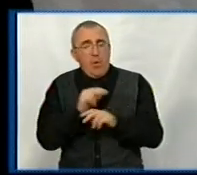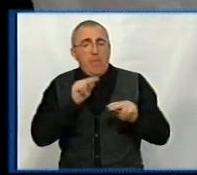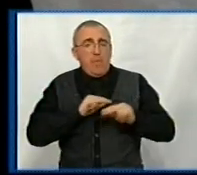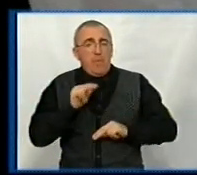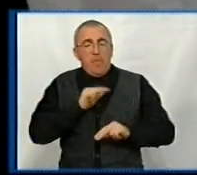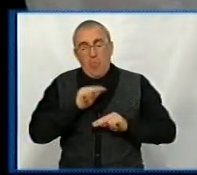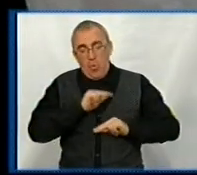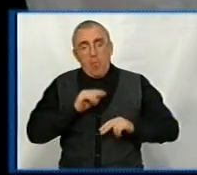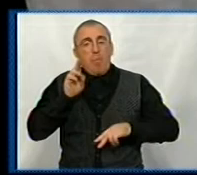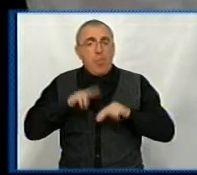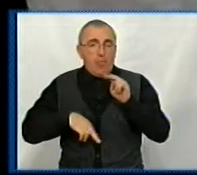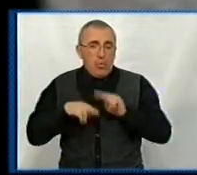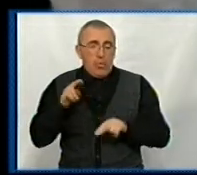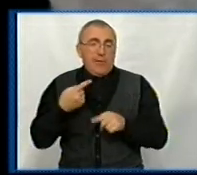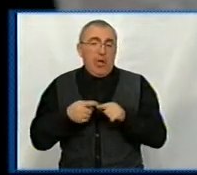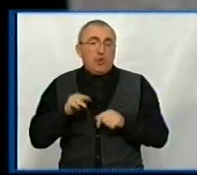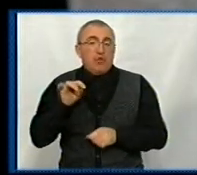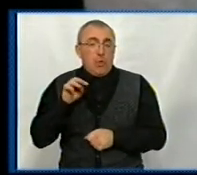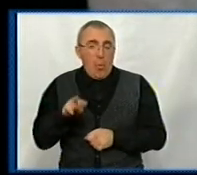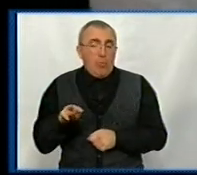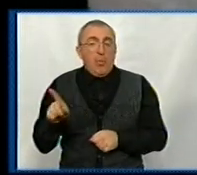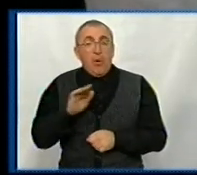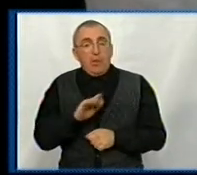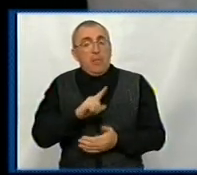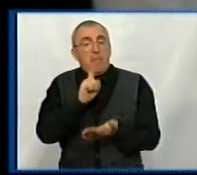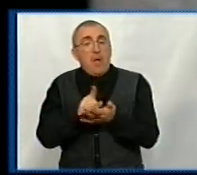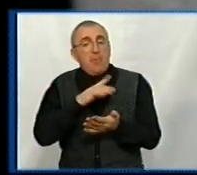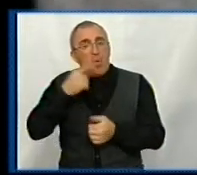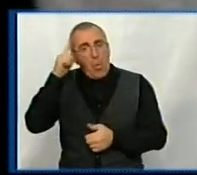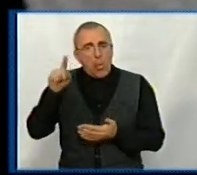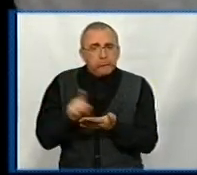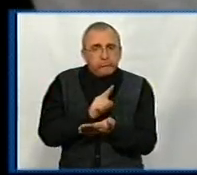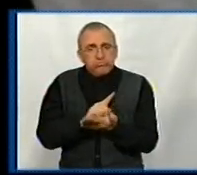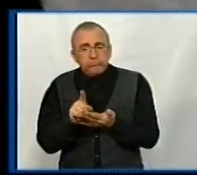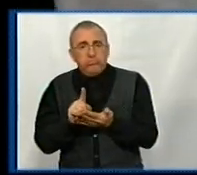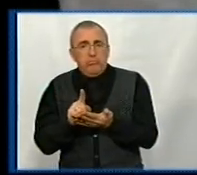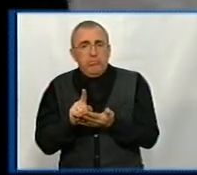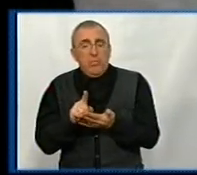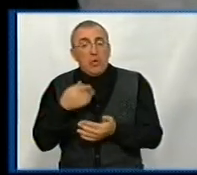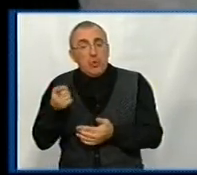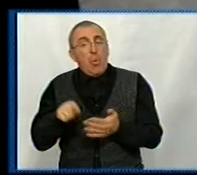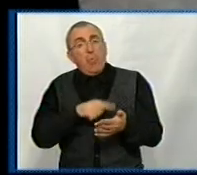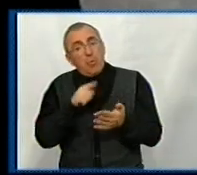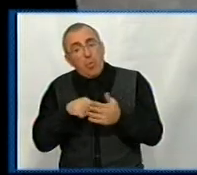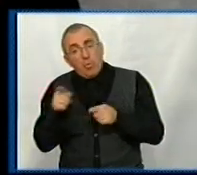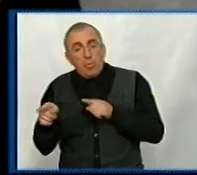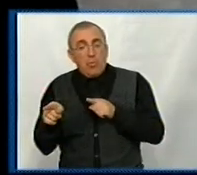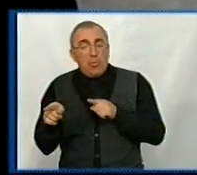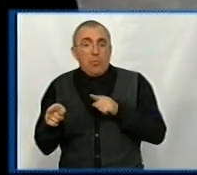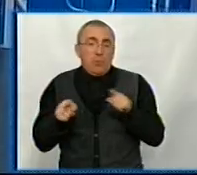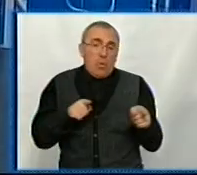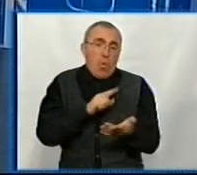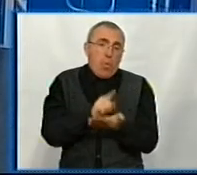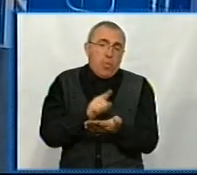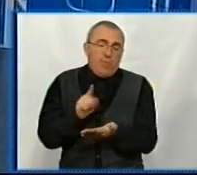побудована таким чином, що діти мають бути обізнані із того питання, із питання